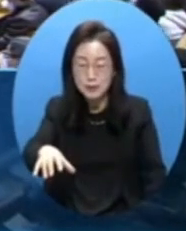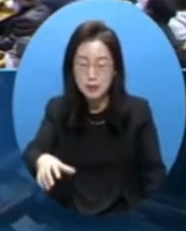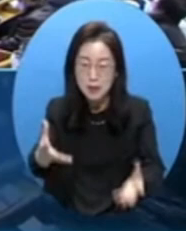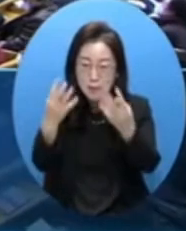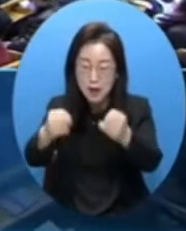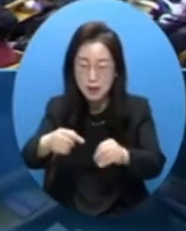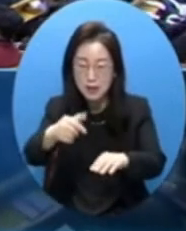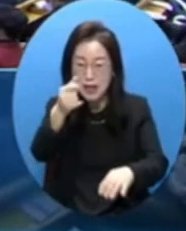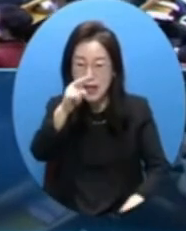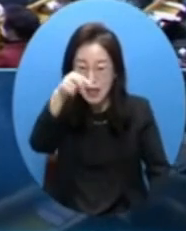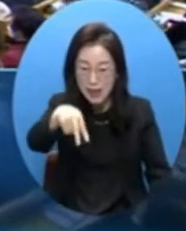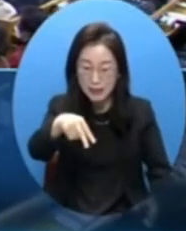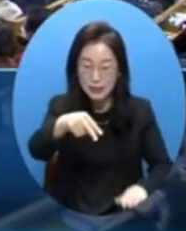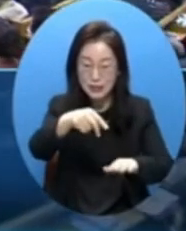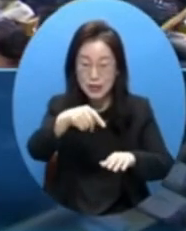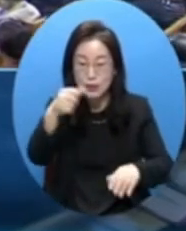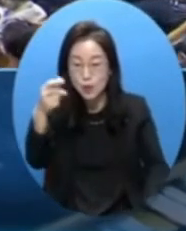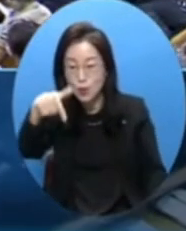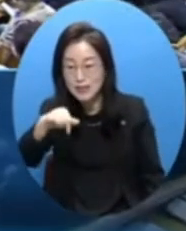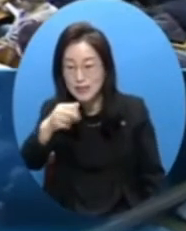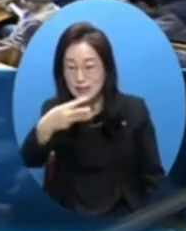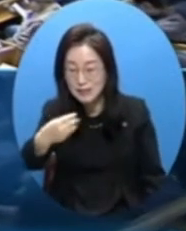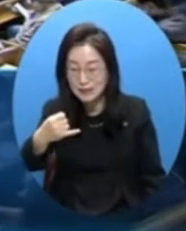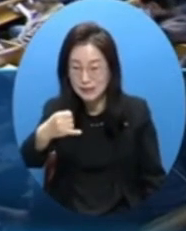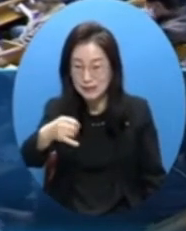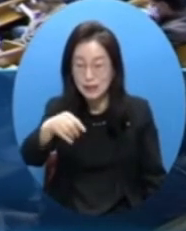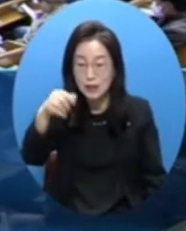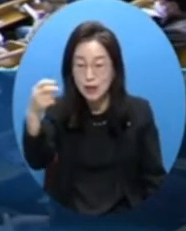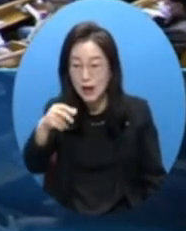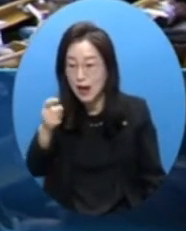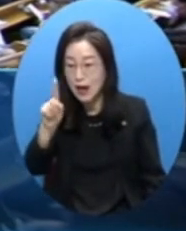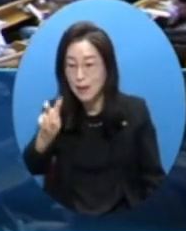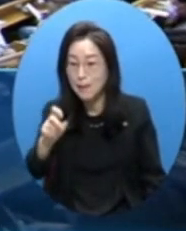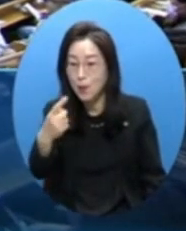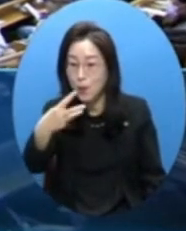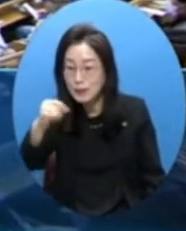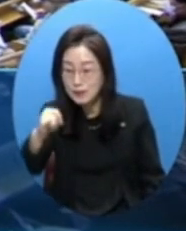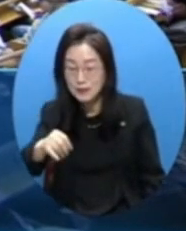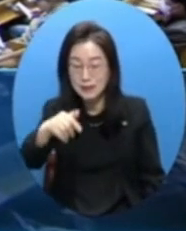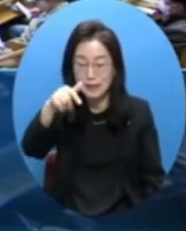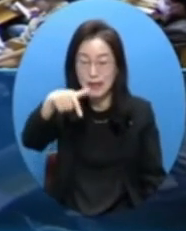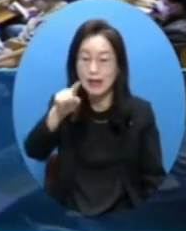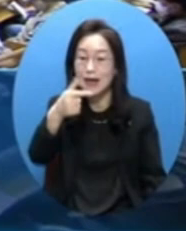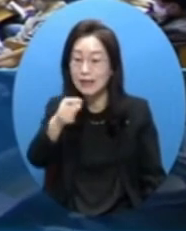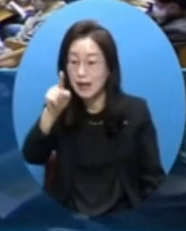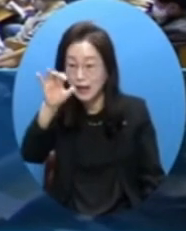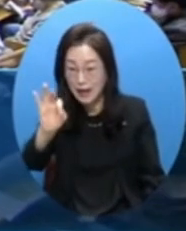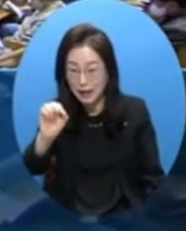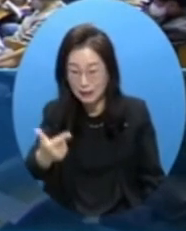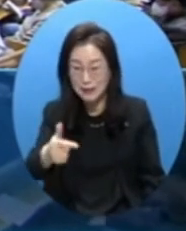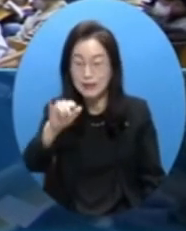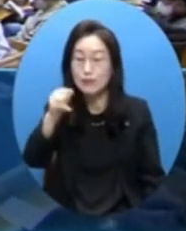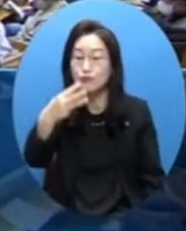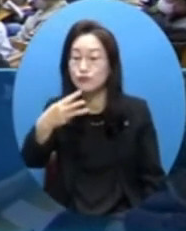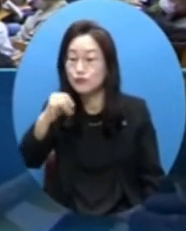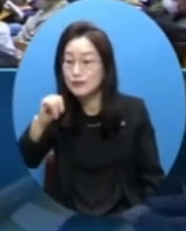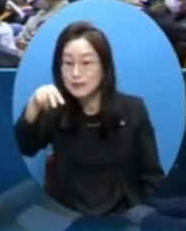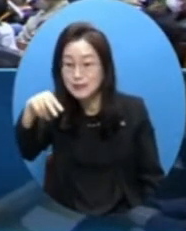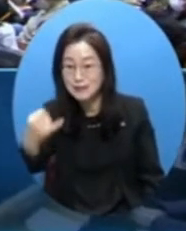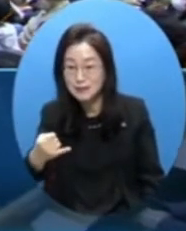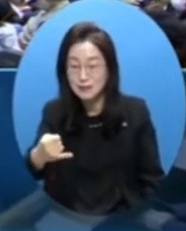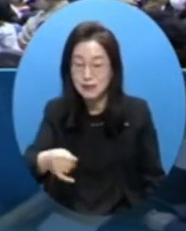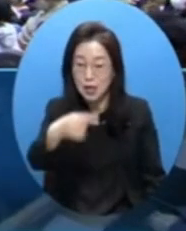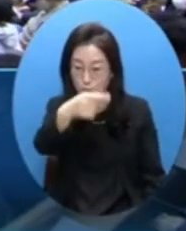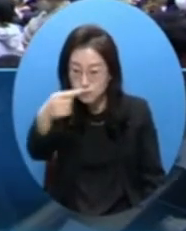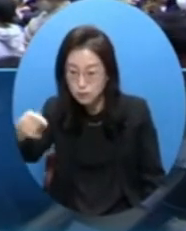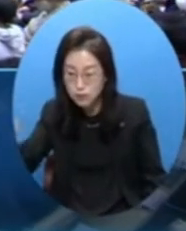헷 족속과 기르가스 족속과 아모리 족속과 가나안 족속과 브리스 족속과 히위 족속과 여부스 족속 곧